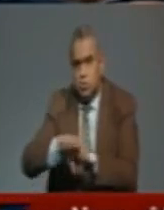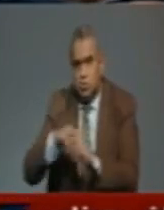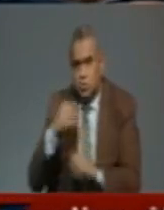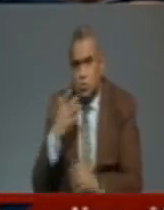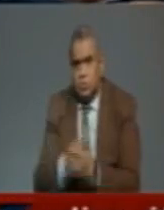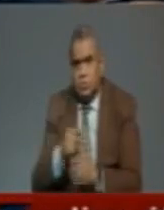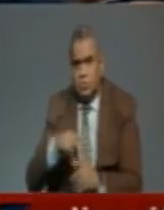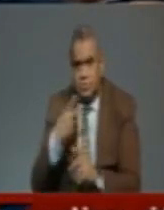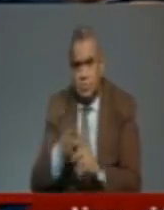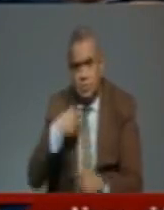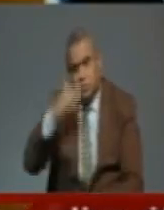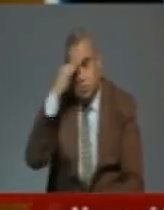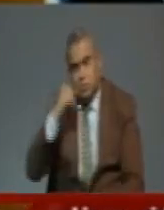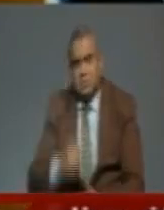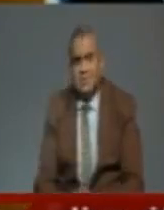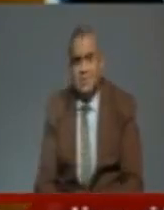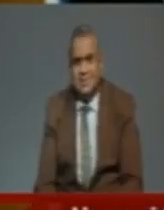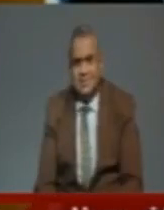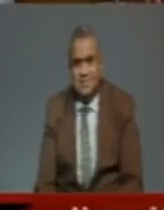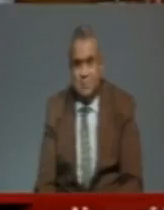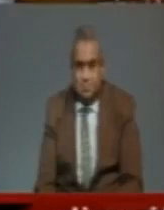يلا يا كامل. بتحايلوا علينا دلوقتي يا فندم.